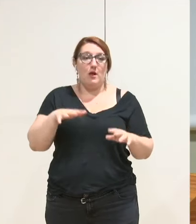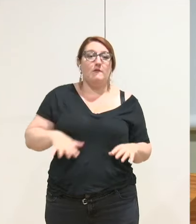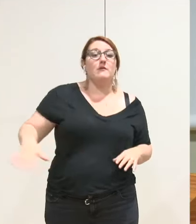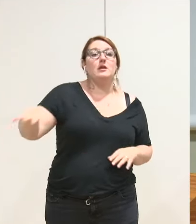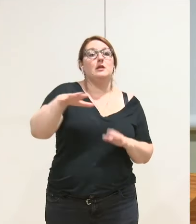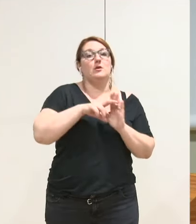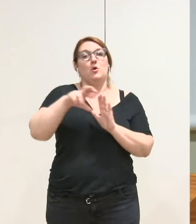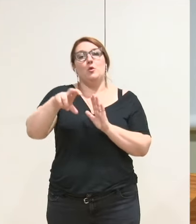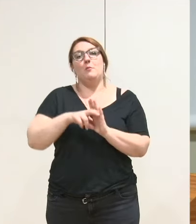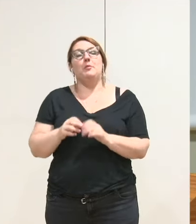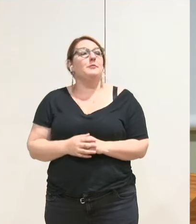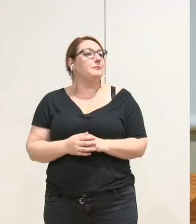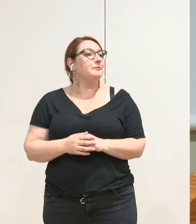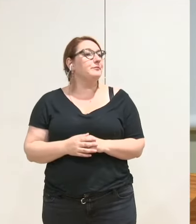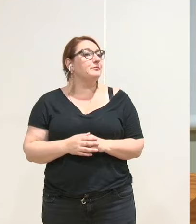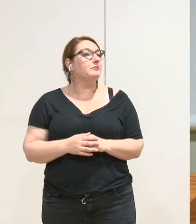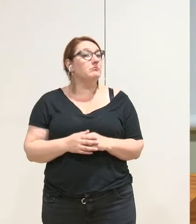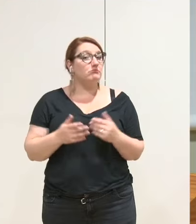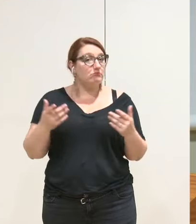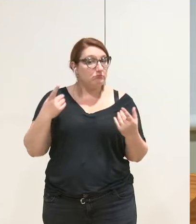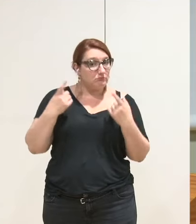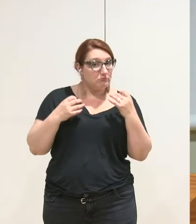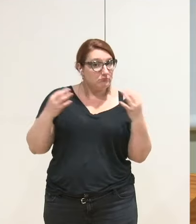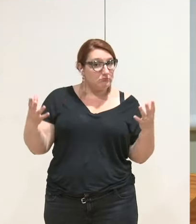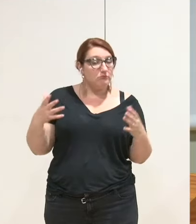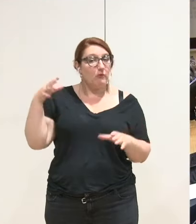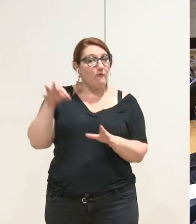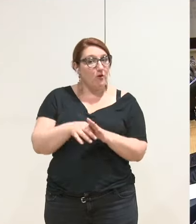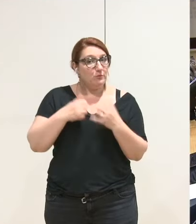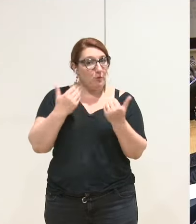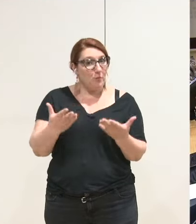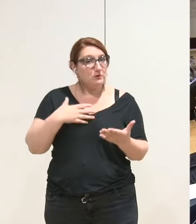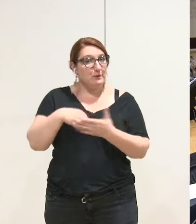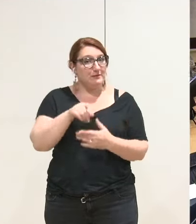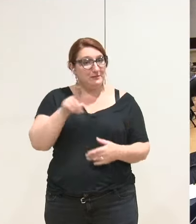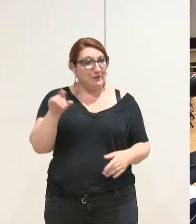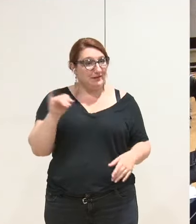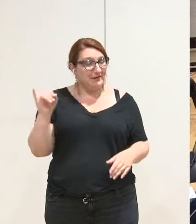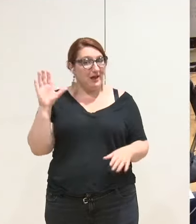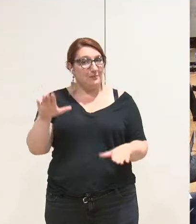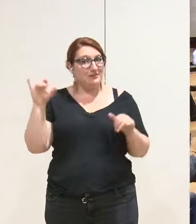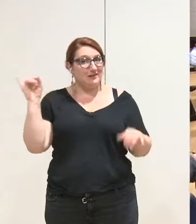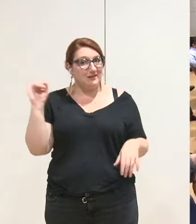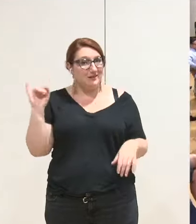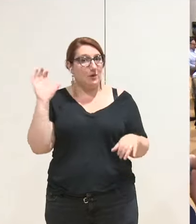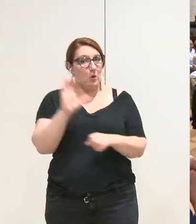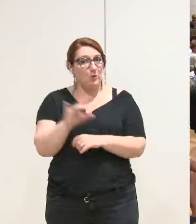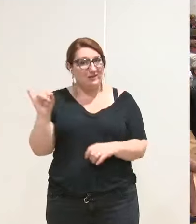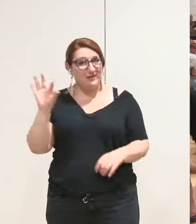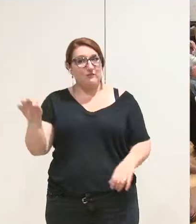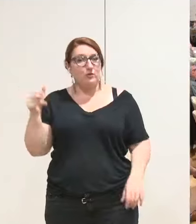ble pas de question je la mets au voix qui ne prend pas part au vote qui s'abstient qui est contre Front